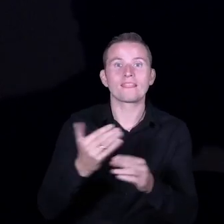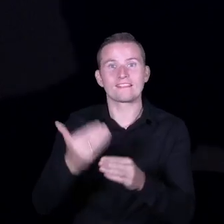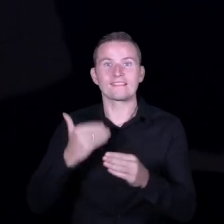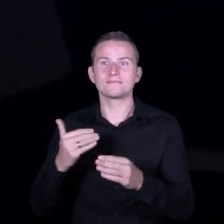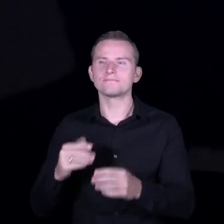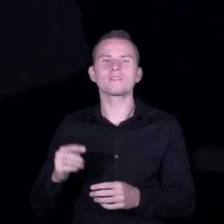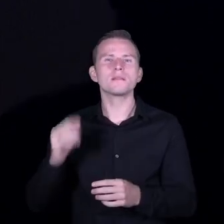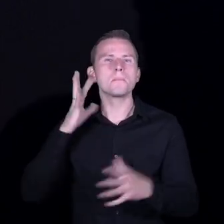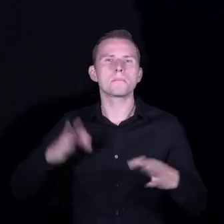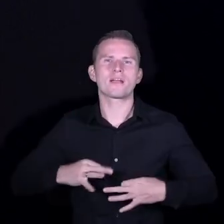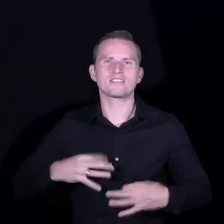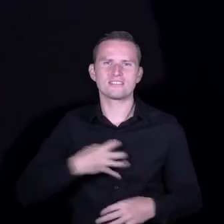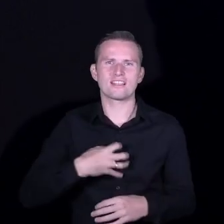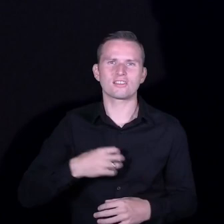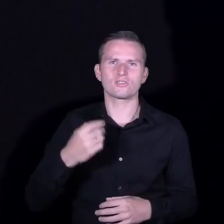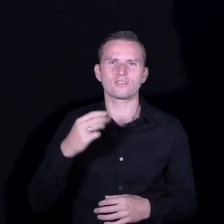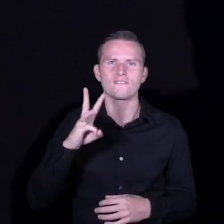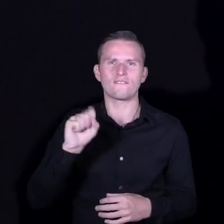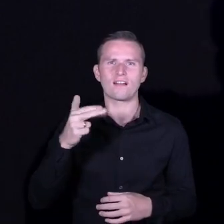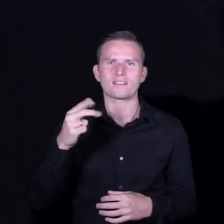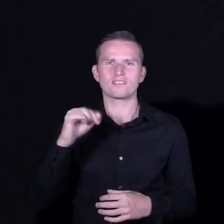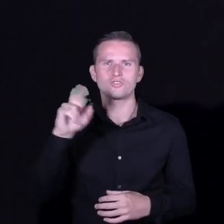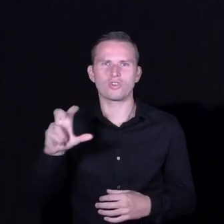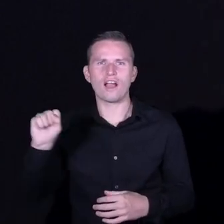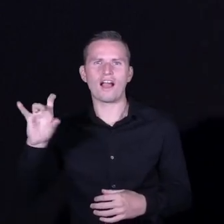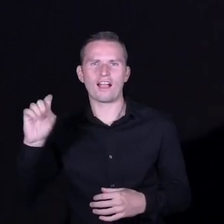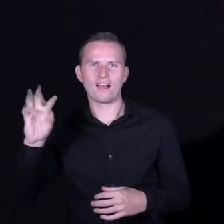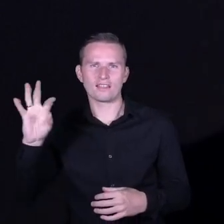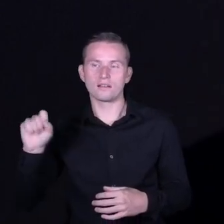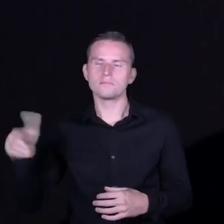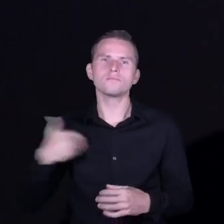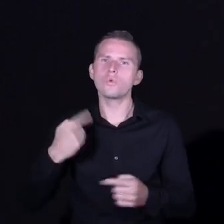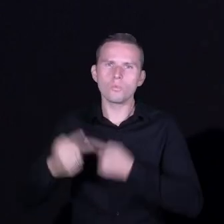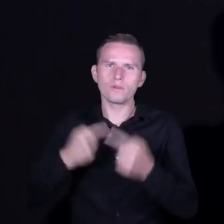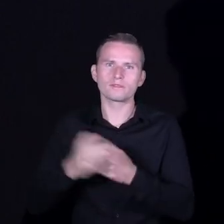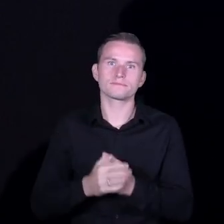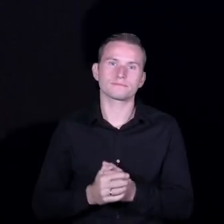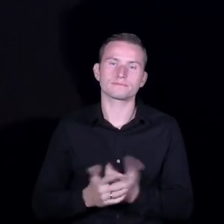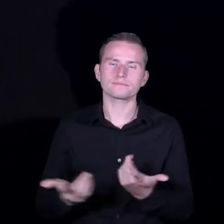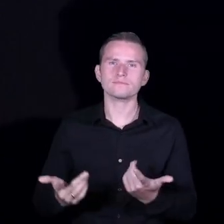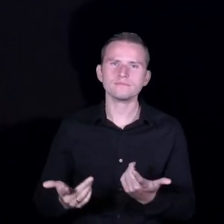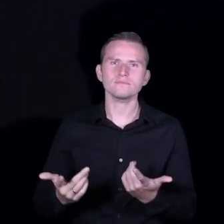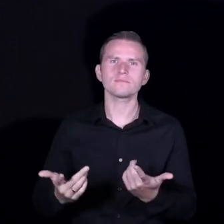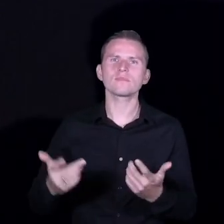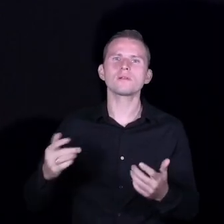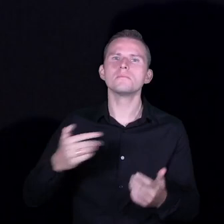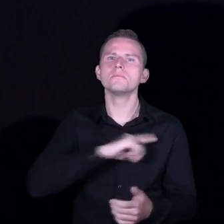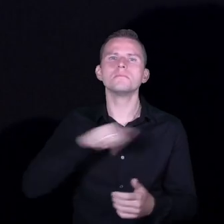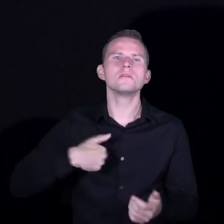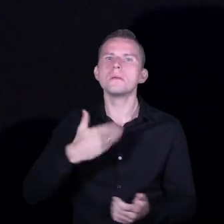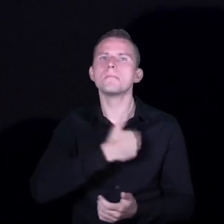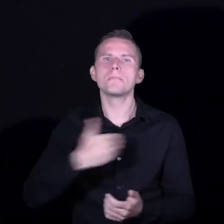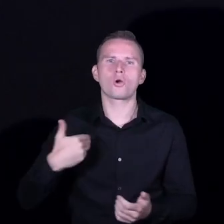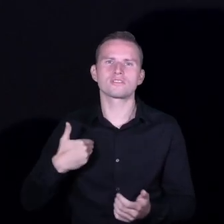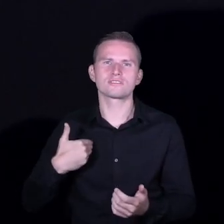wspominała, widziałem, że Państwa zainteresowanie to wzbudziło, o rankingu innowacyjności i pozycji Polski w tym